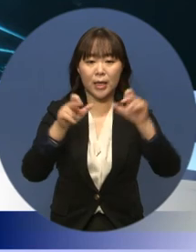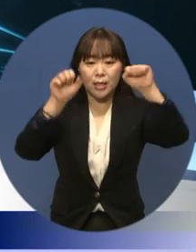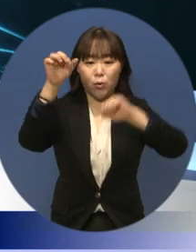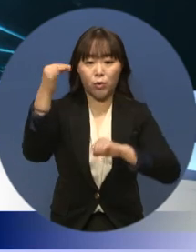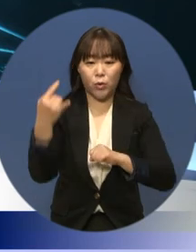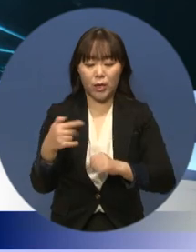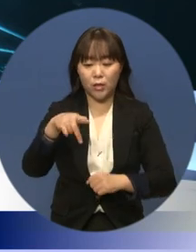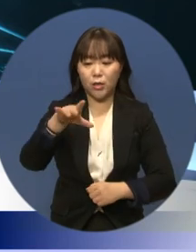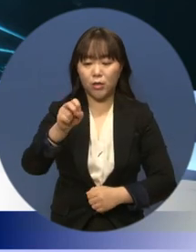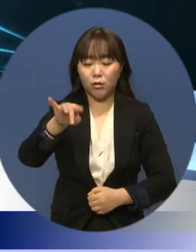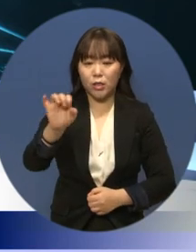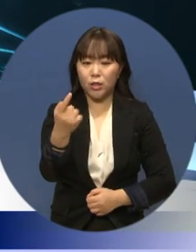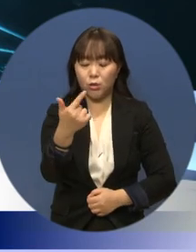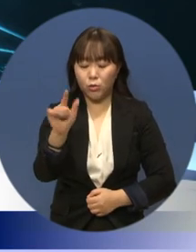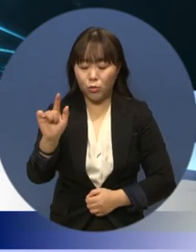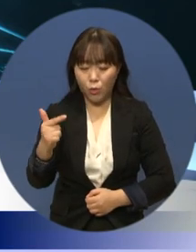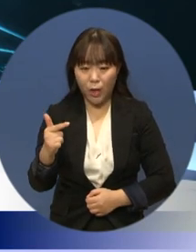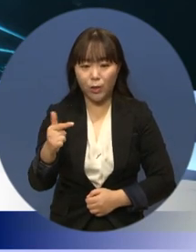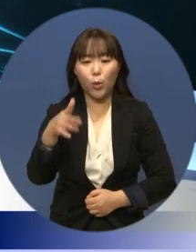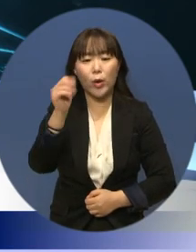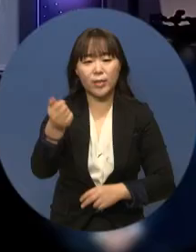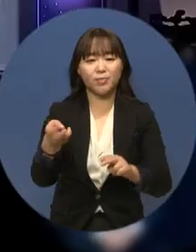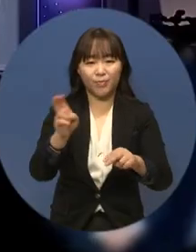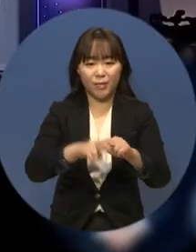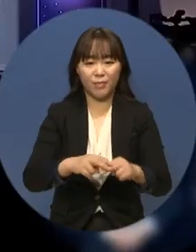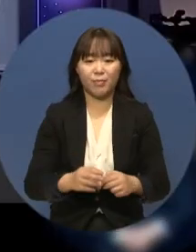대한장애인체육회에 정진환 회장이 취임했습니다.